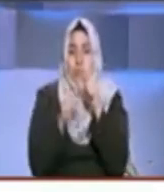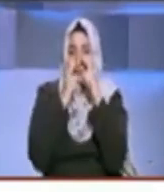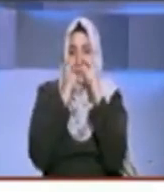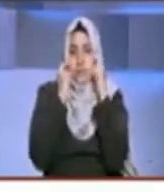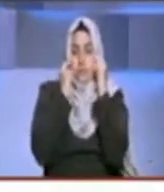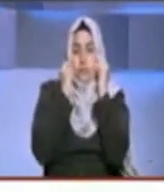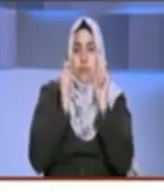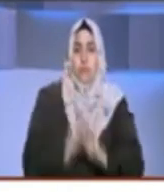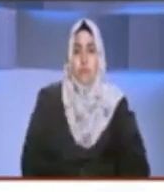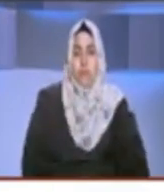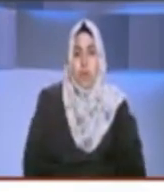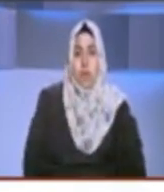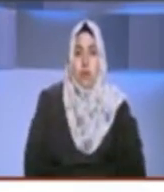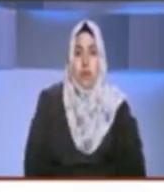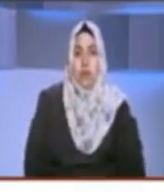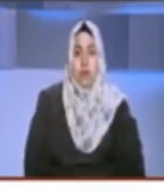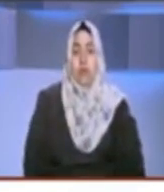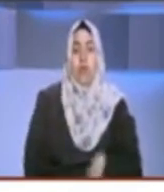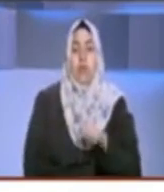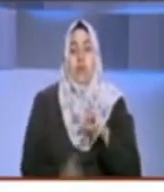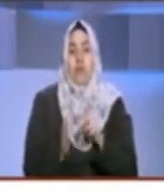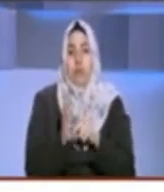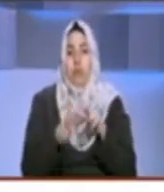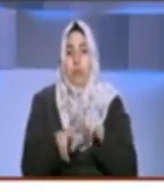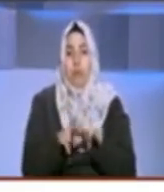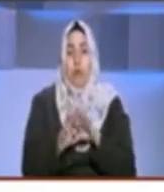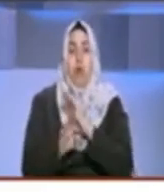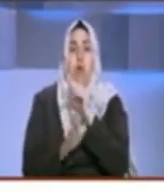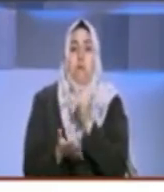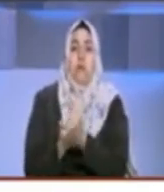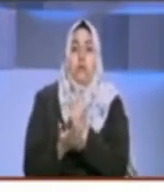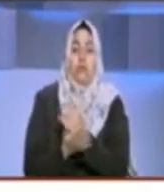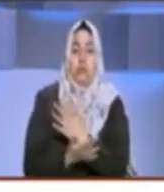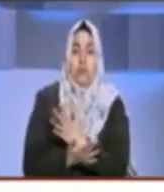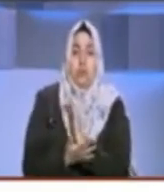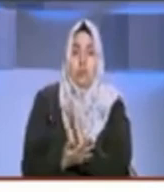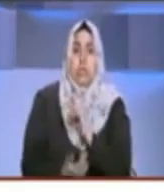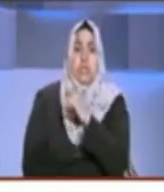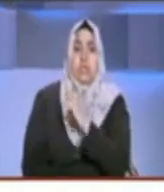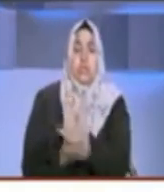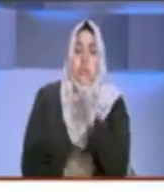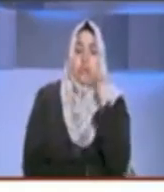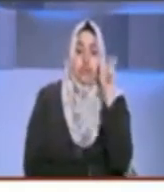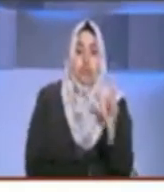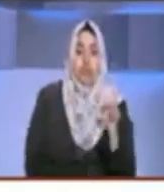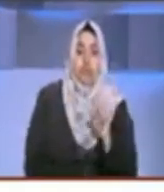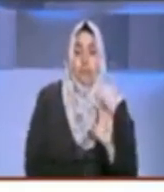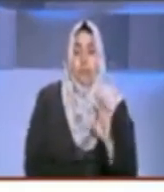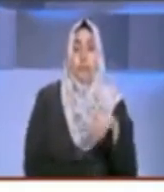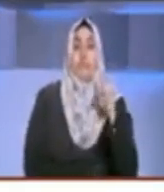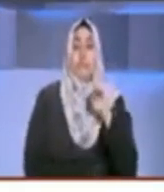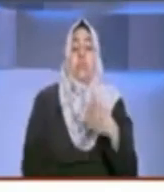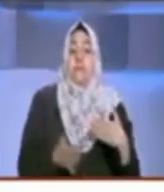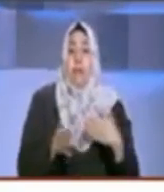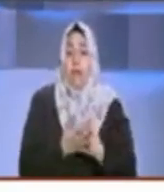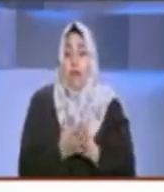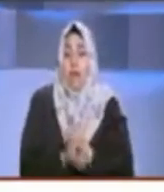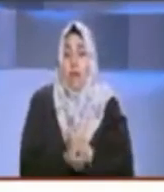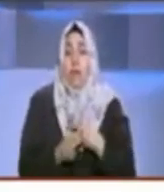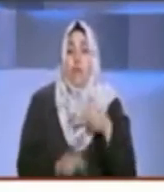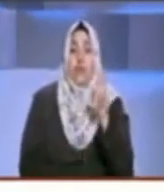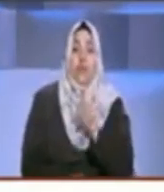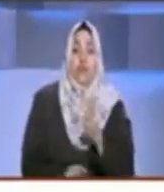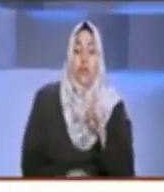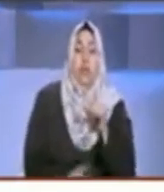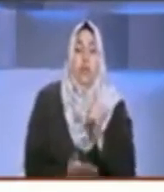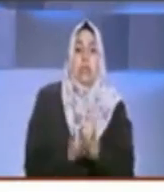الوقايه والكمامات والمطهرات وكل الحاجات دي، فبالتالي ده ما بقتش مسؤوليه مواطن. لكن في الاخر هي نرجع للسؤال، هي